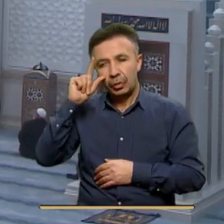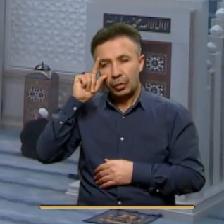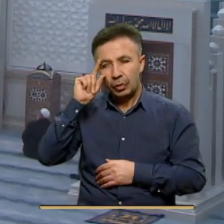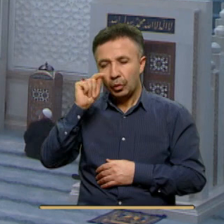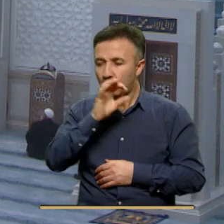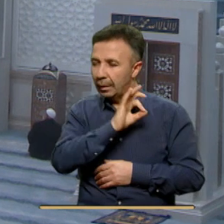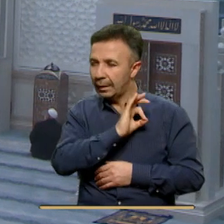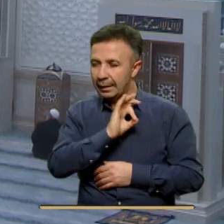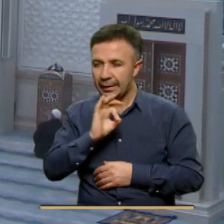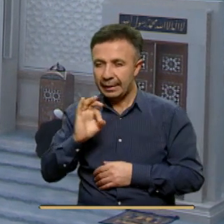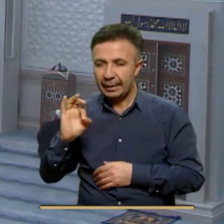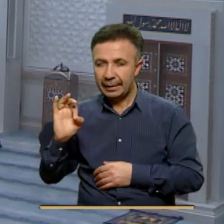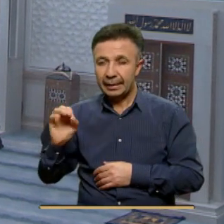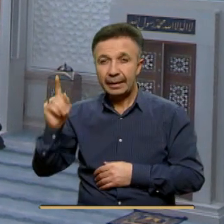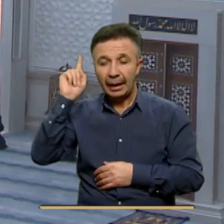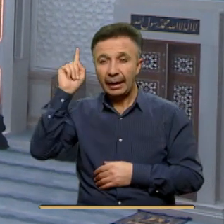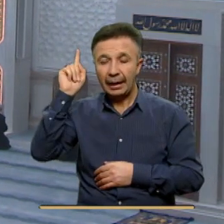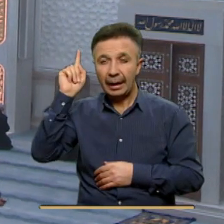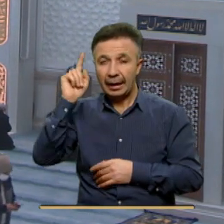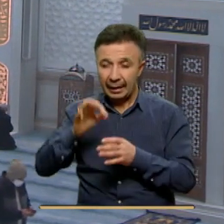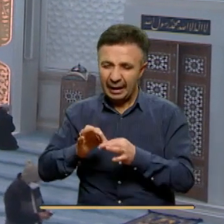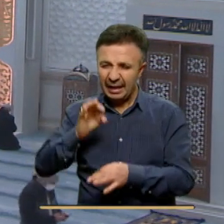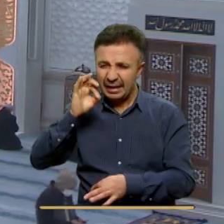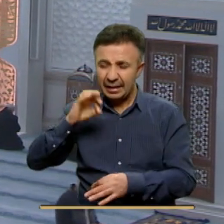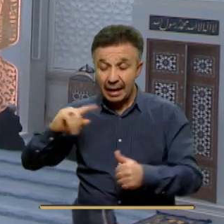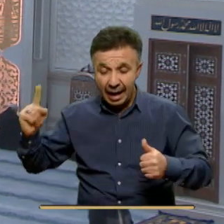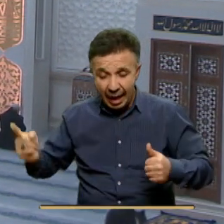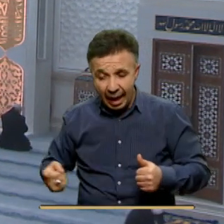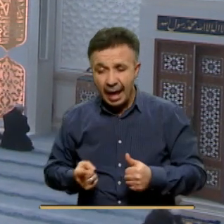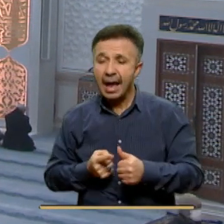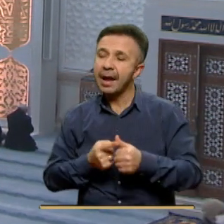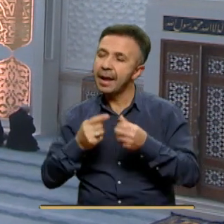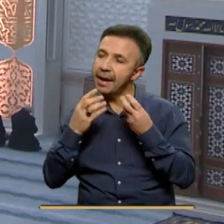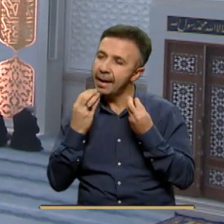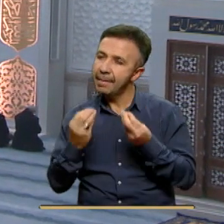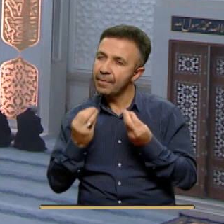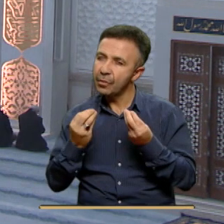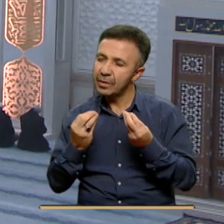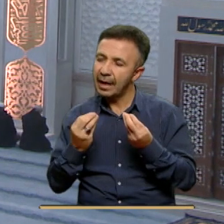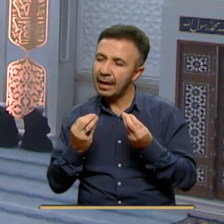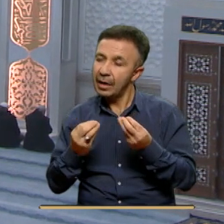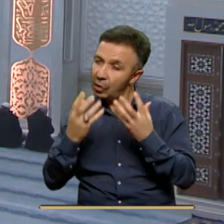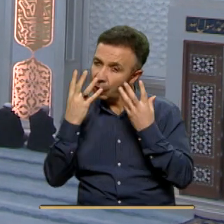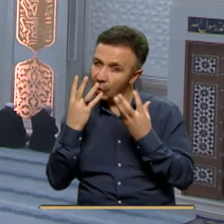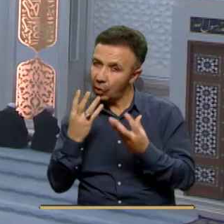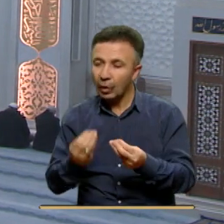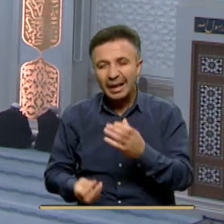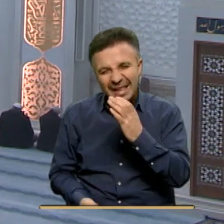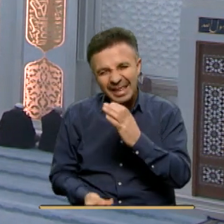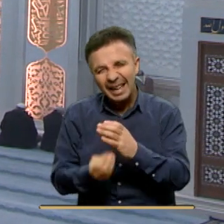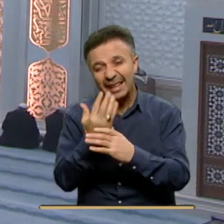ki biz insanı en güzel şekilde yarattık buyuruyor.